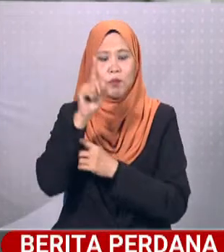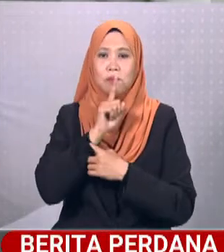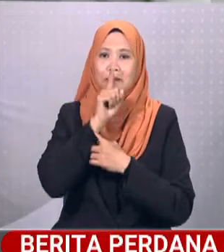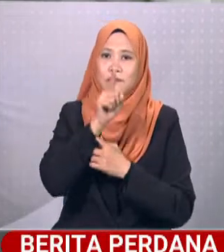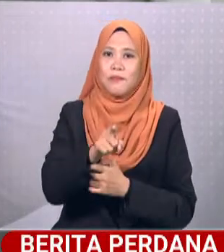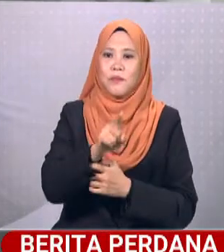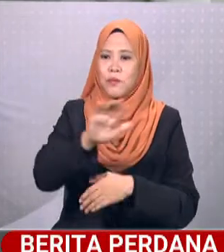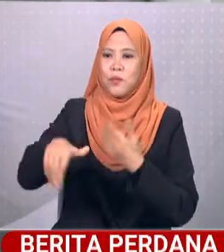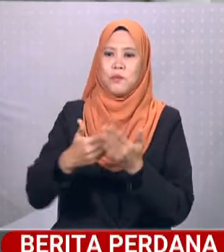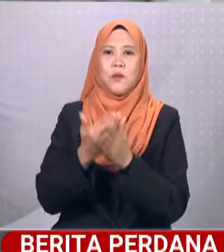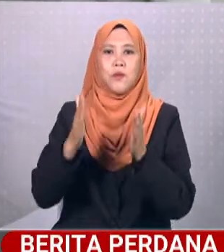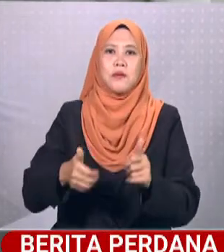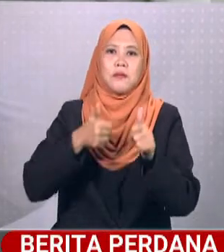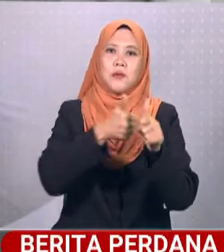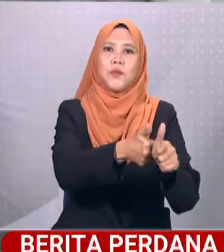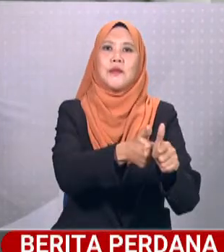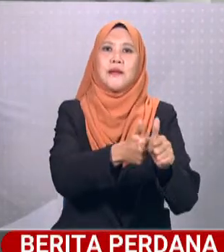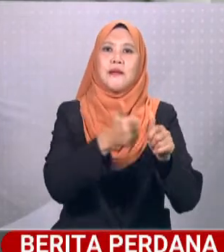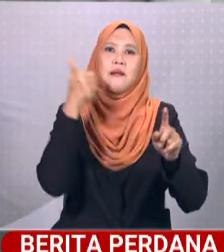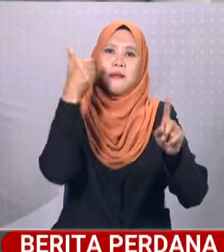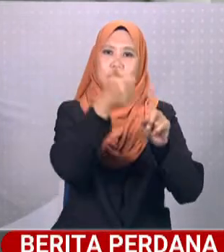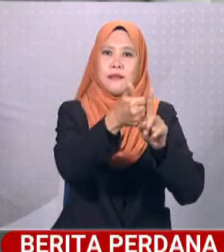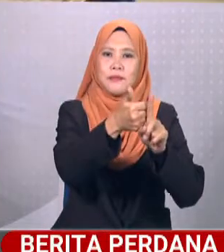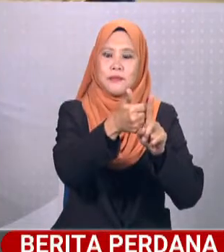memastikan orang ramai mematuhi arahan.